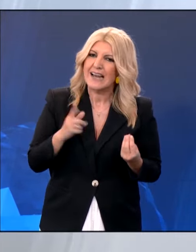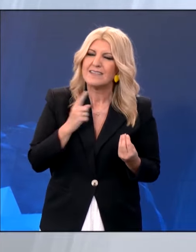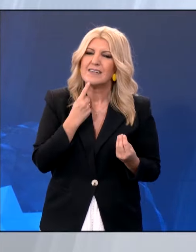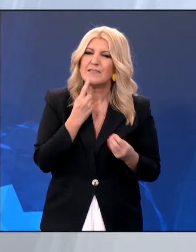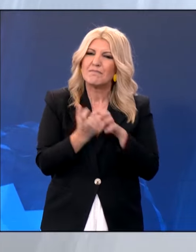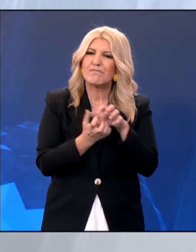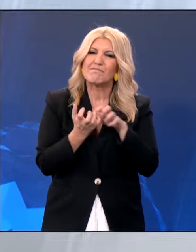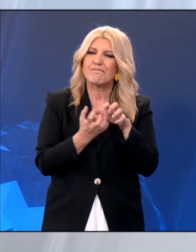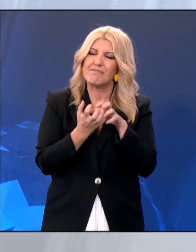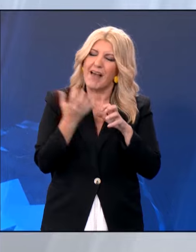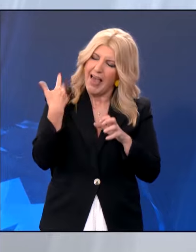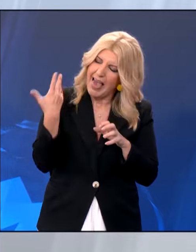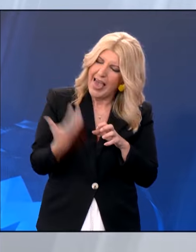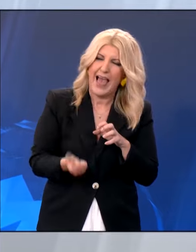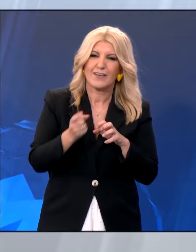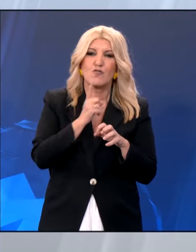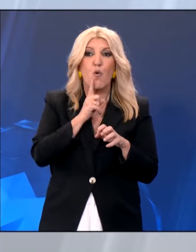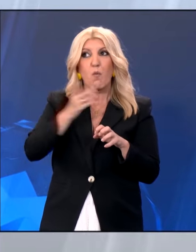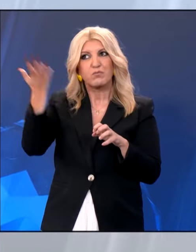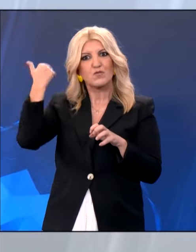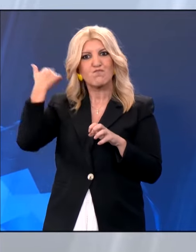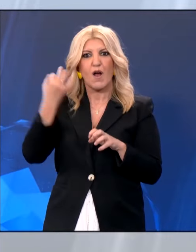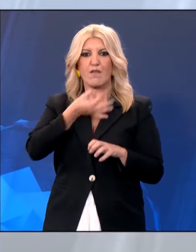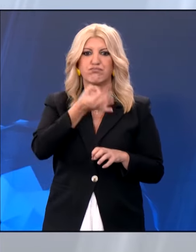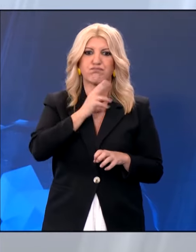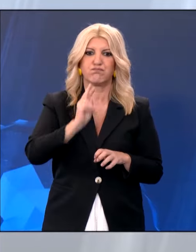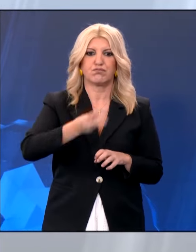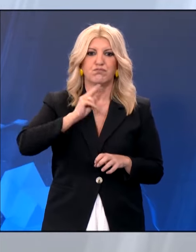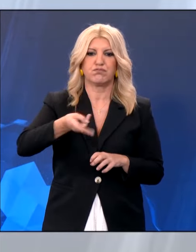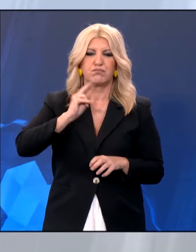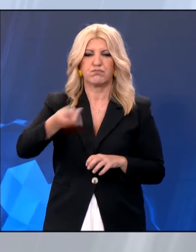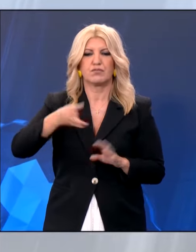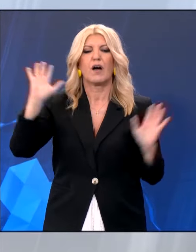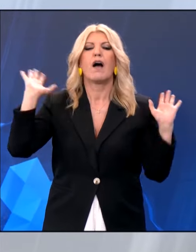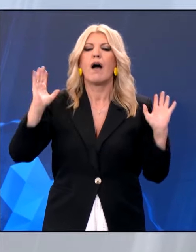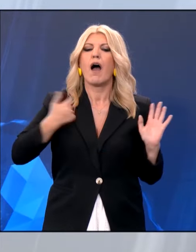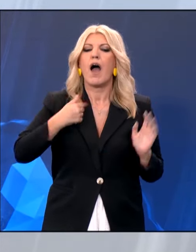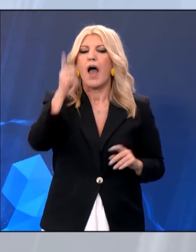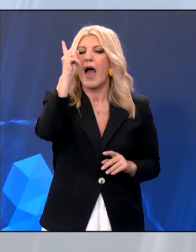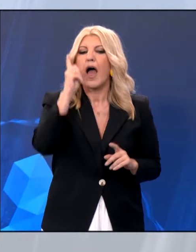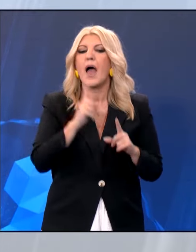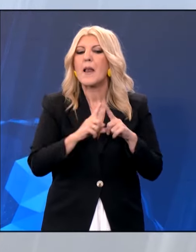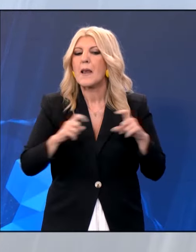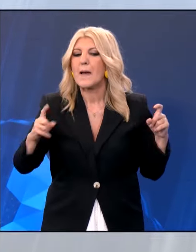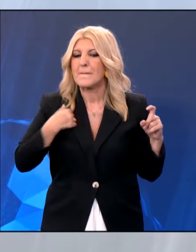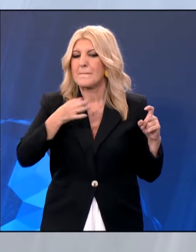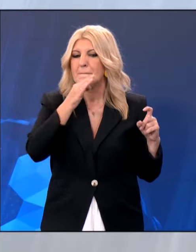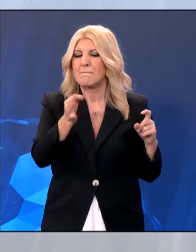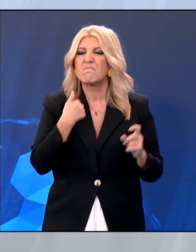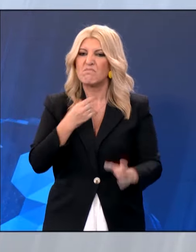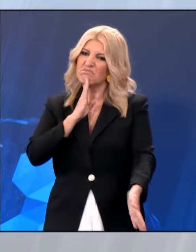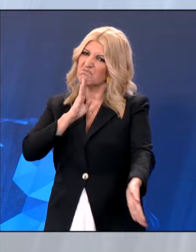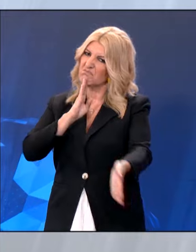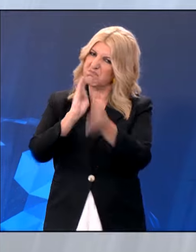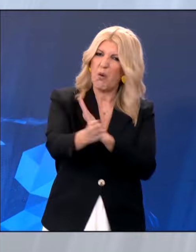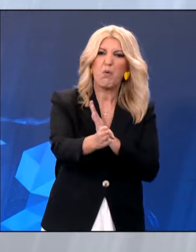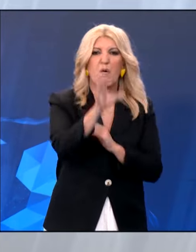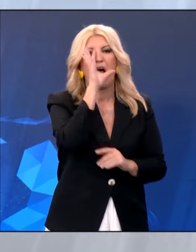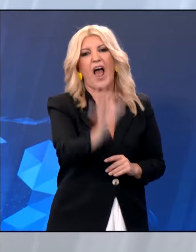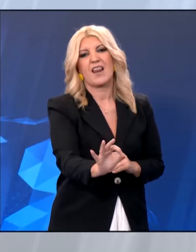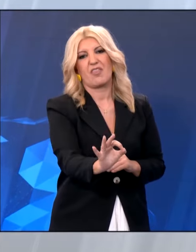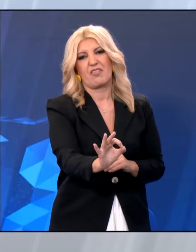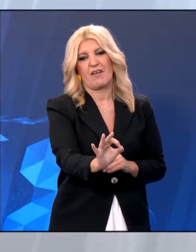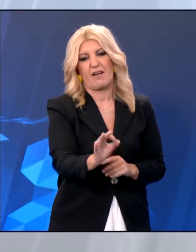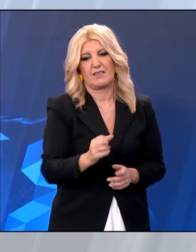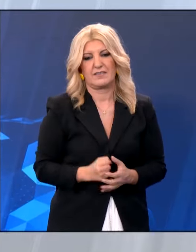don't debate as well as I used to. But I know what I do know. I know how to tell the truth.